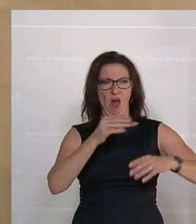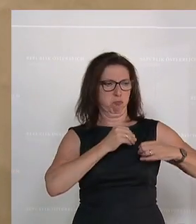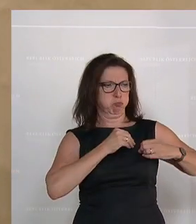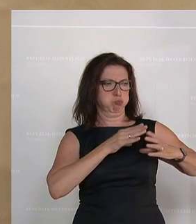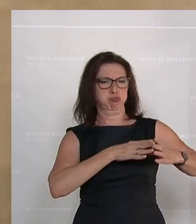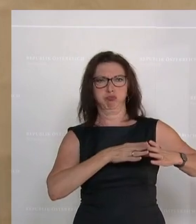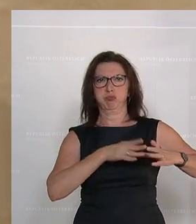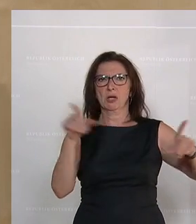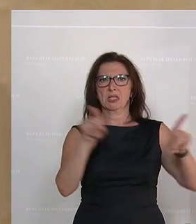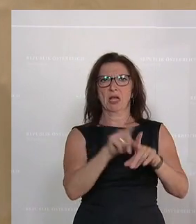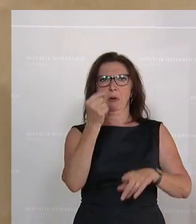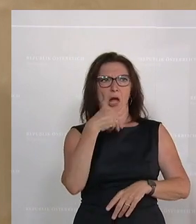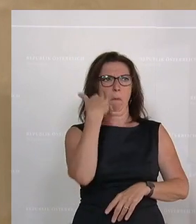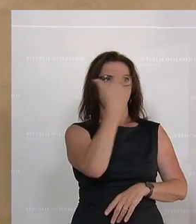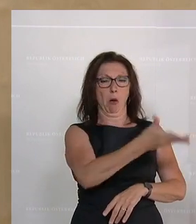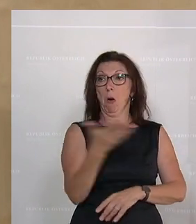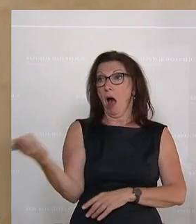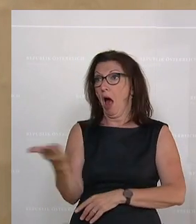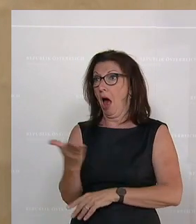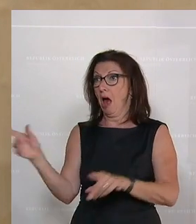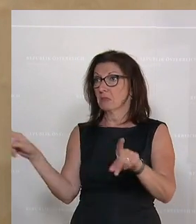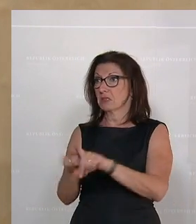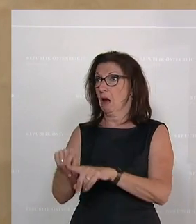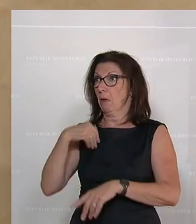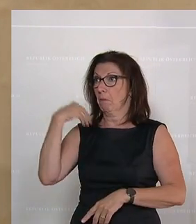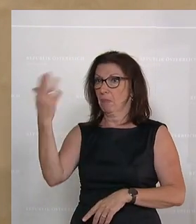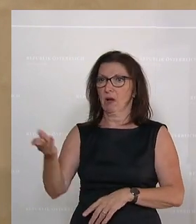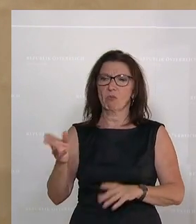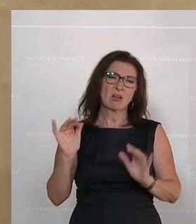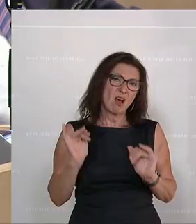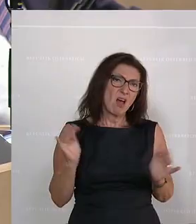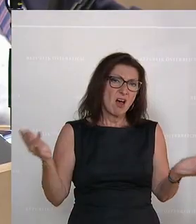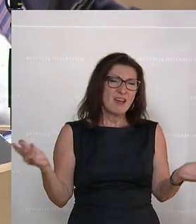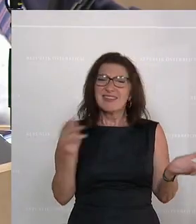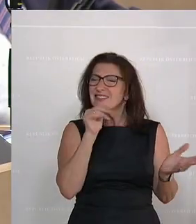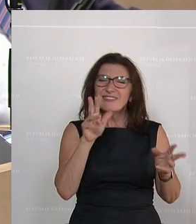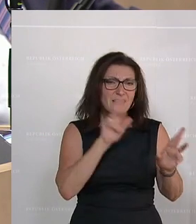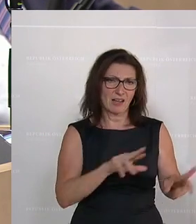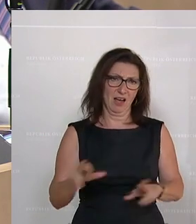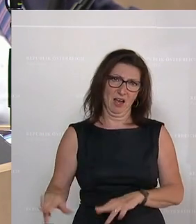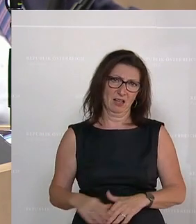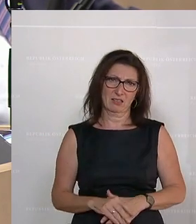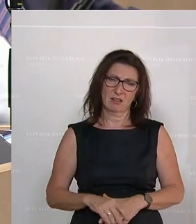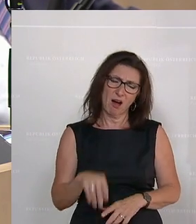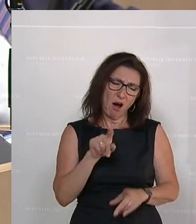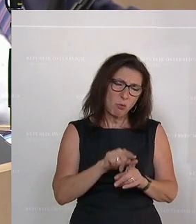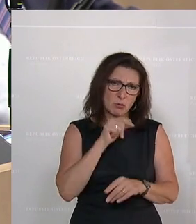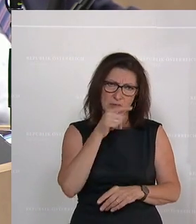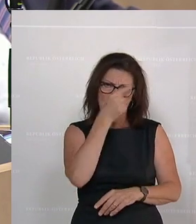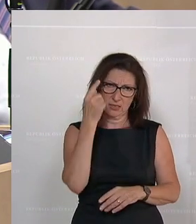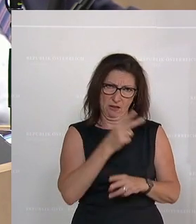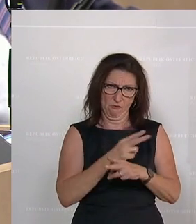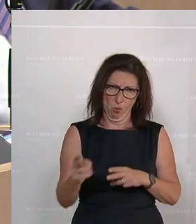und arbeiter und ich sage ihnen das ist absolut das ist absolut nicht gerecht und dies auch nicht im vor und her